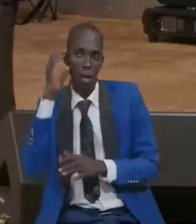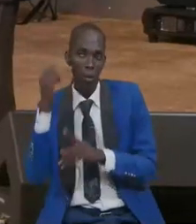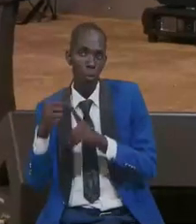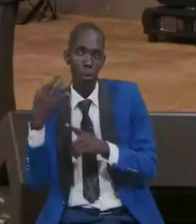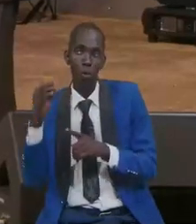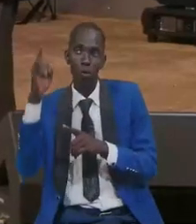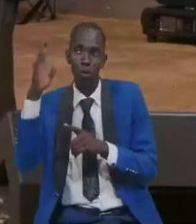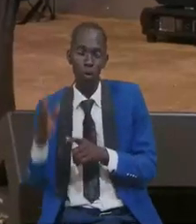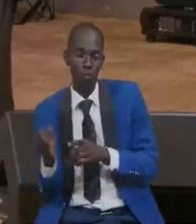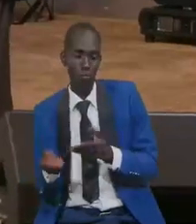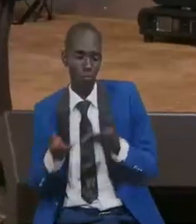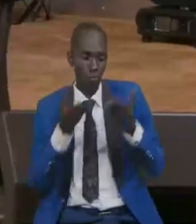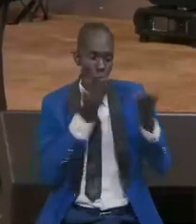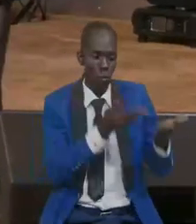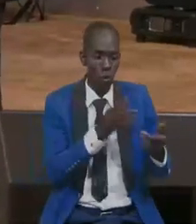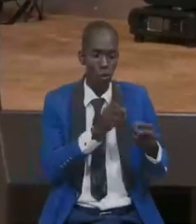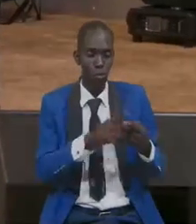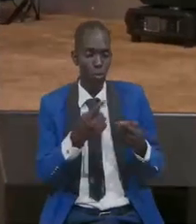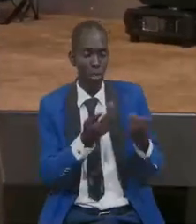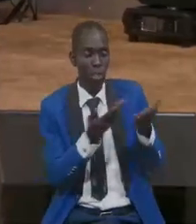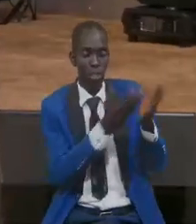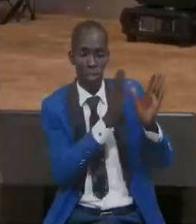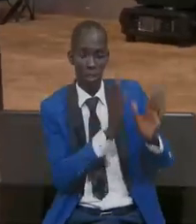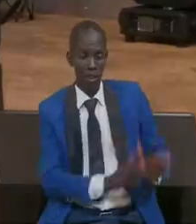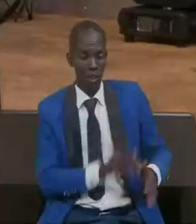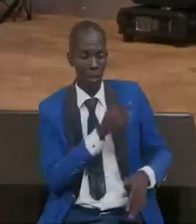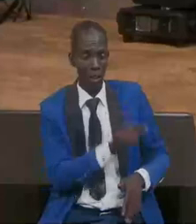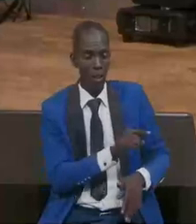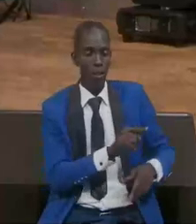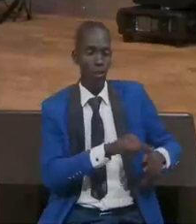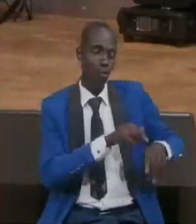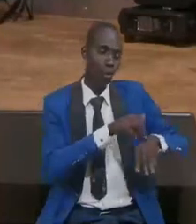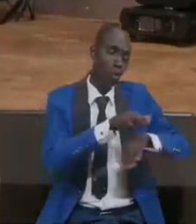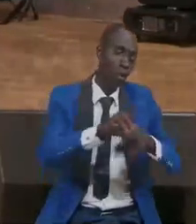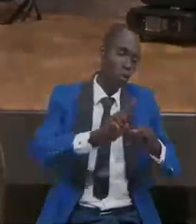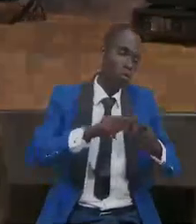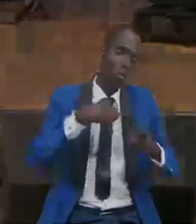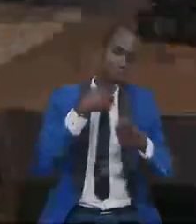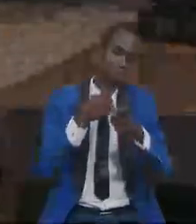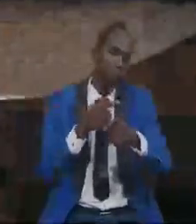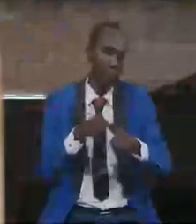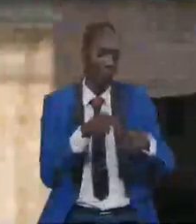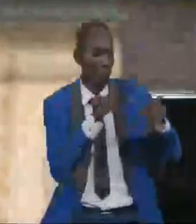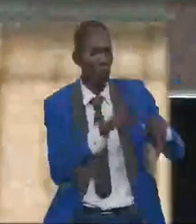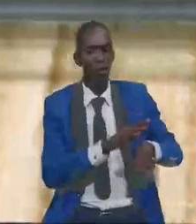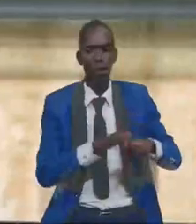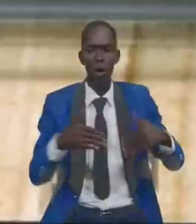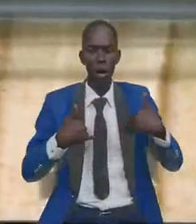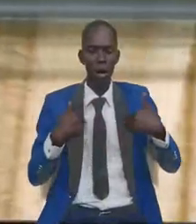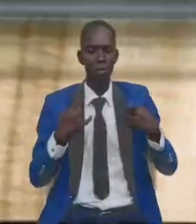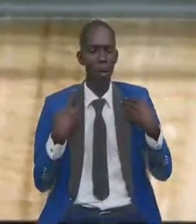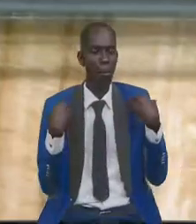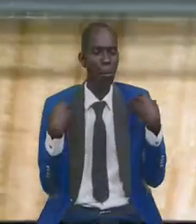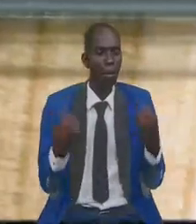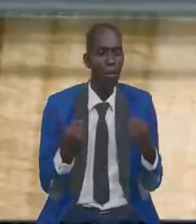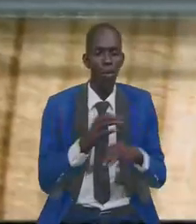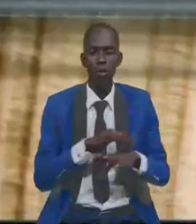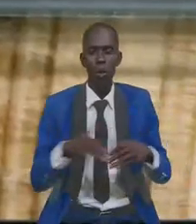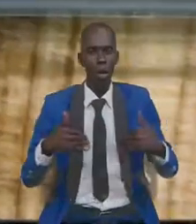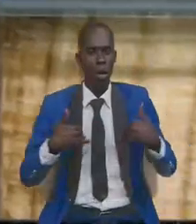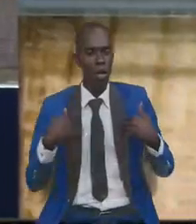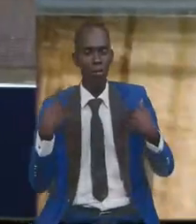Tout-Puissant qui envoie le message vers ce messager. Et il n'a pas l'audace pour dire ce que Dieu veut dire. Il n'a pas le courage